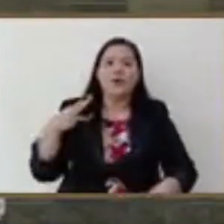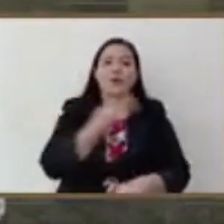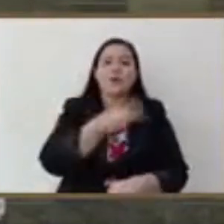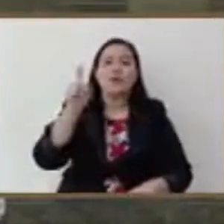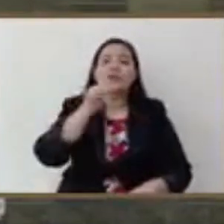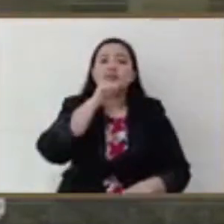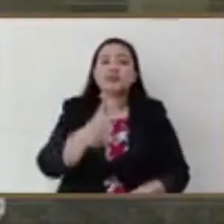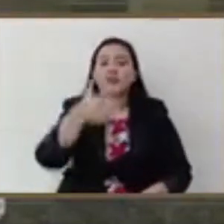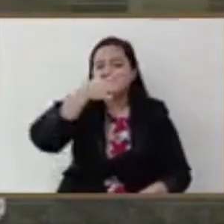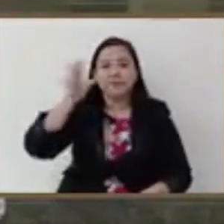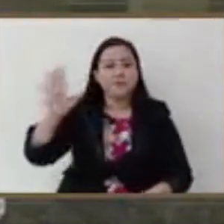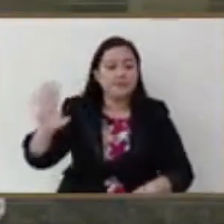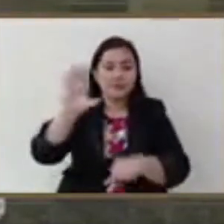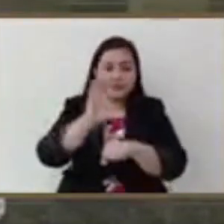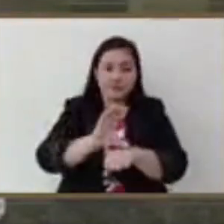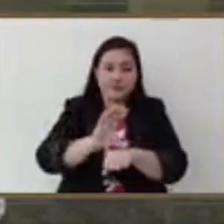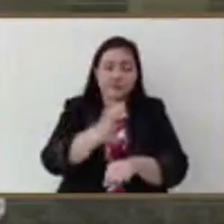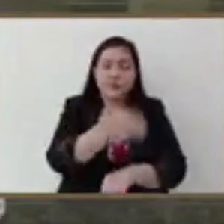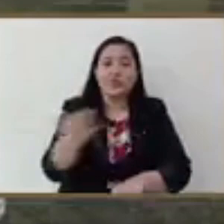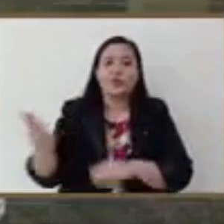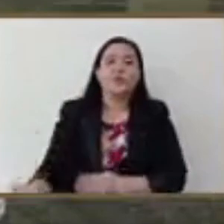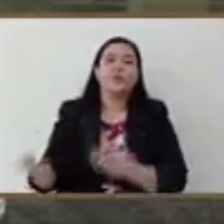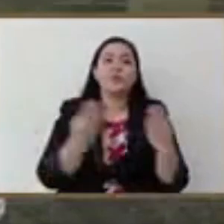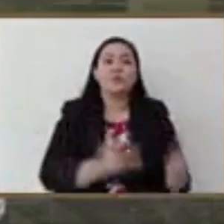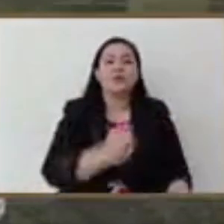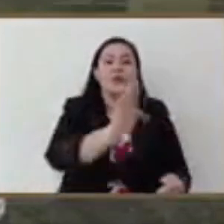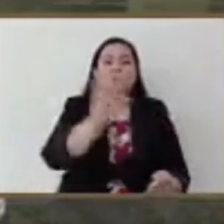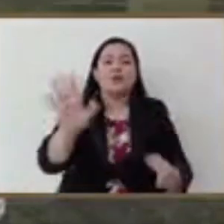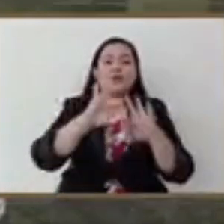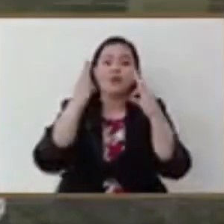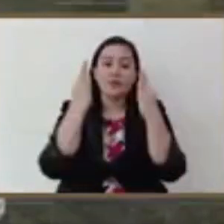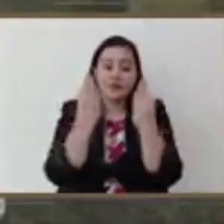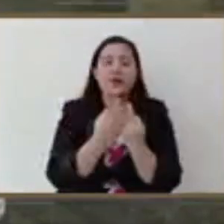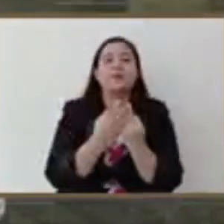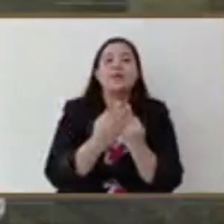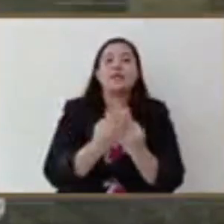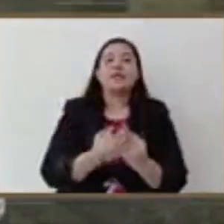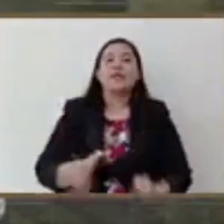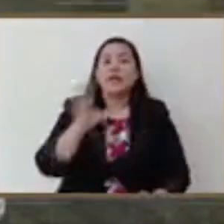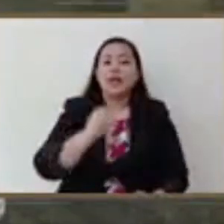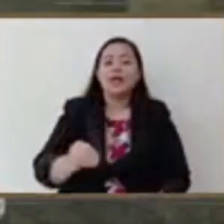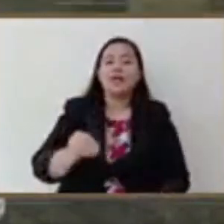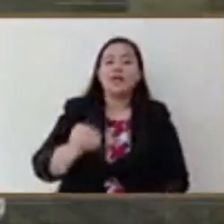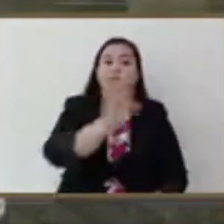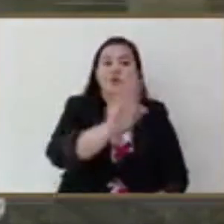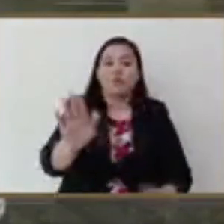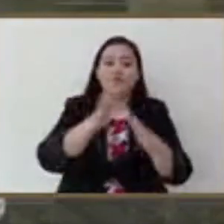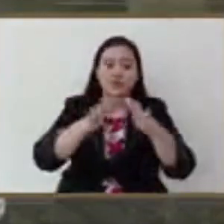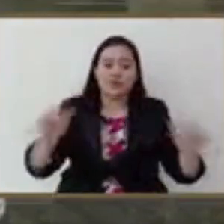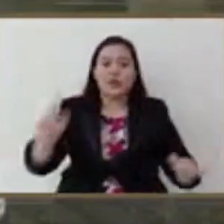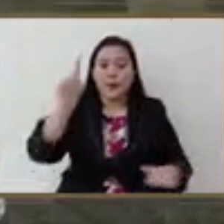you see, dinadala nyo ang pamilya nyo rito, at yung mga anak nyo, dapat nilang makita ito. Yeah. Ang tamang